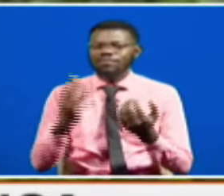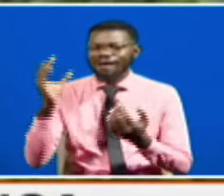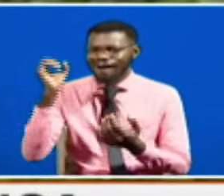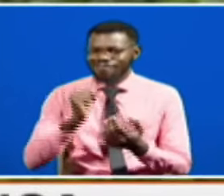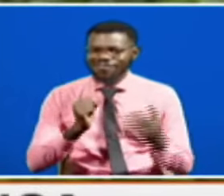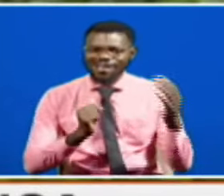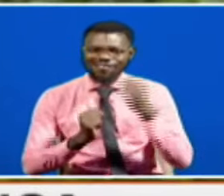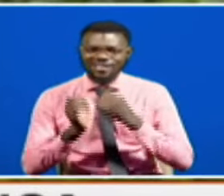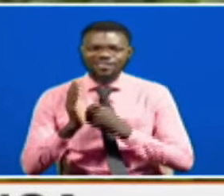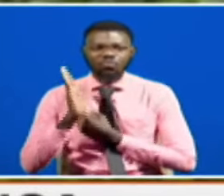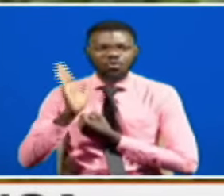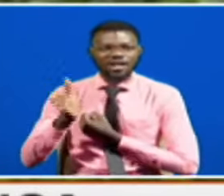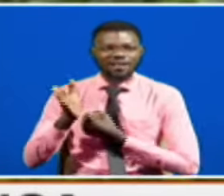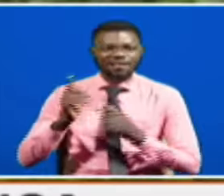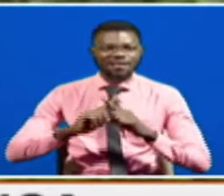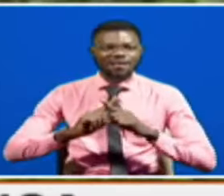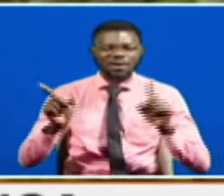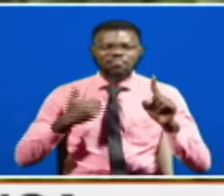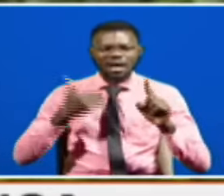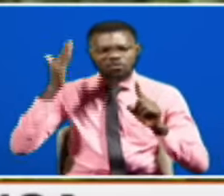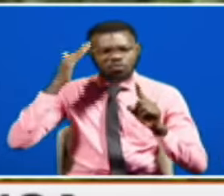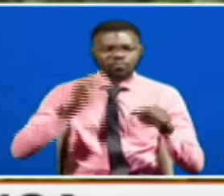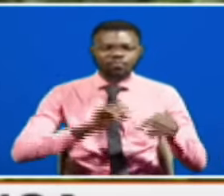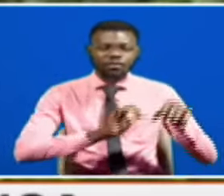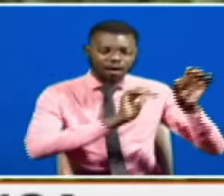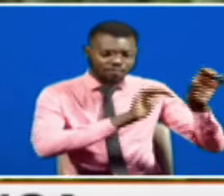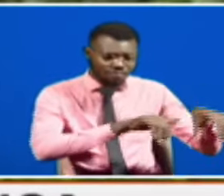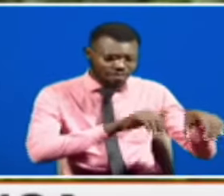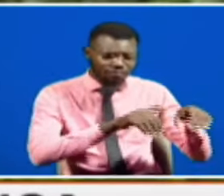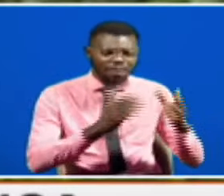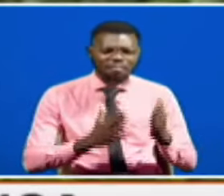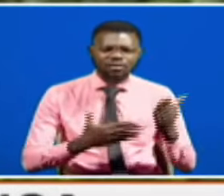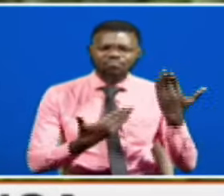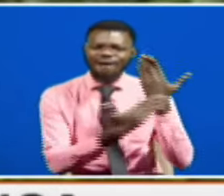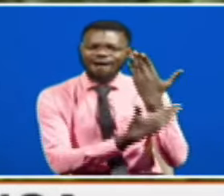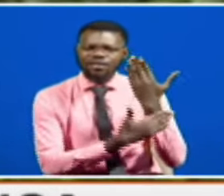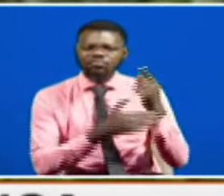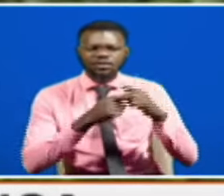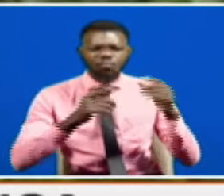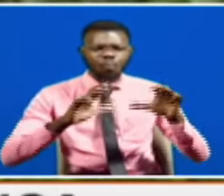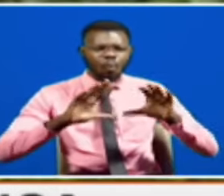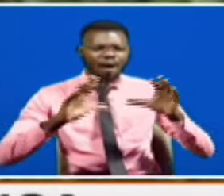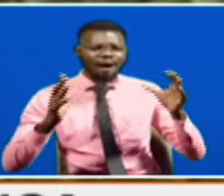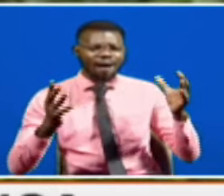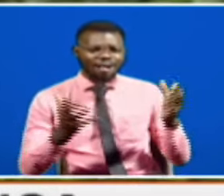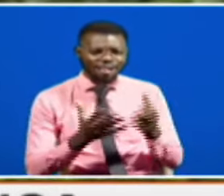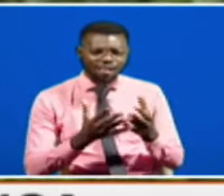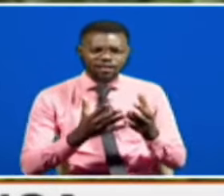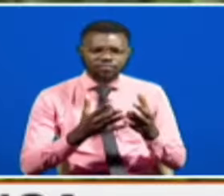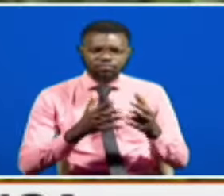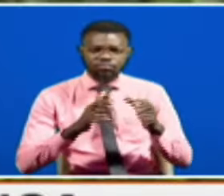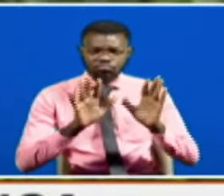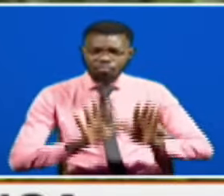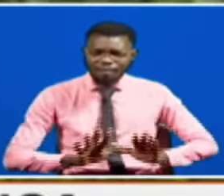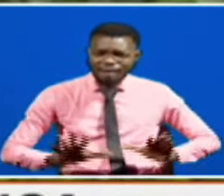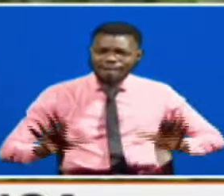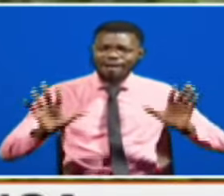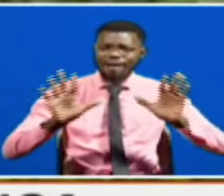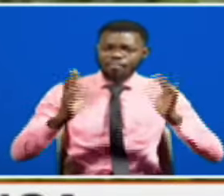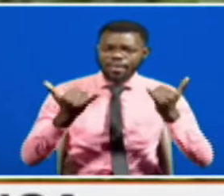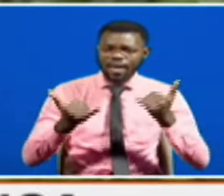But I know many farmers within our country and within the world, with the change of climate, there is